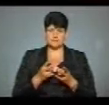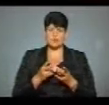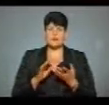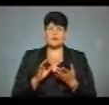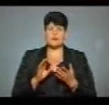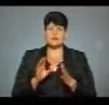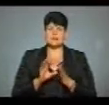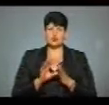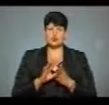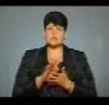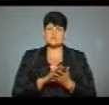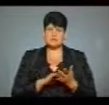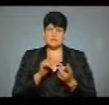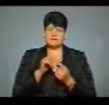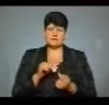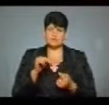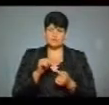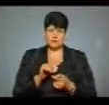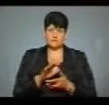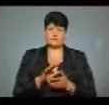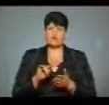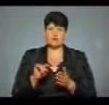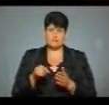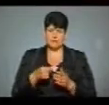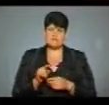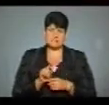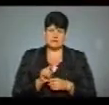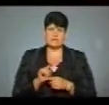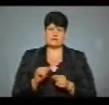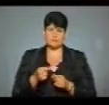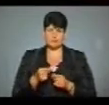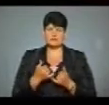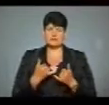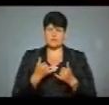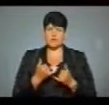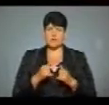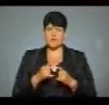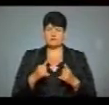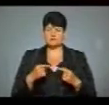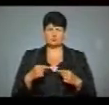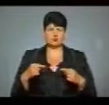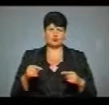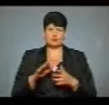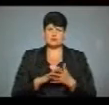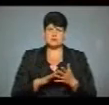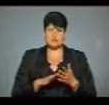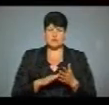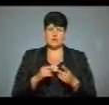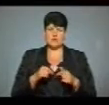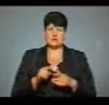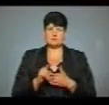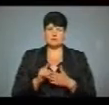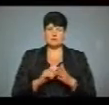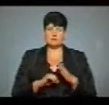заяви, відповідають заявленим вимогам, стандартним вимогам, для розгляду будь-якої заяви в органах Пенсійного